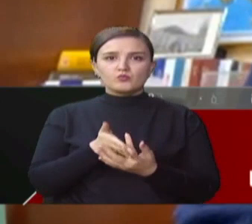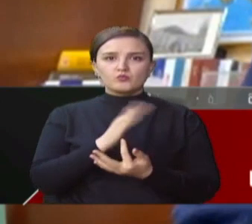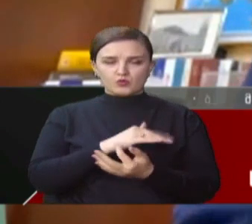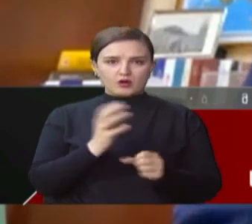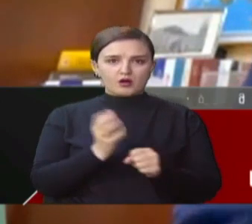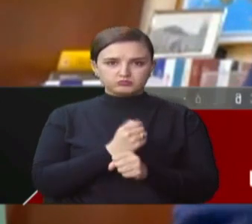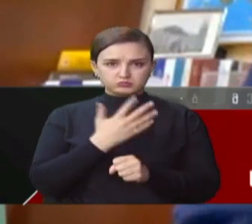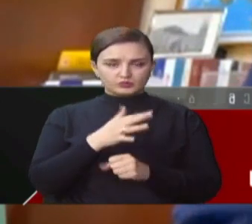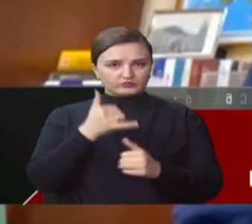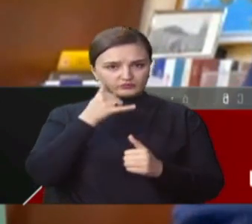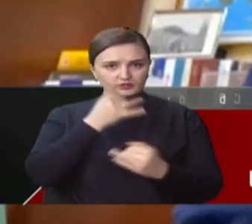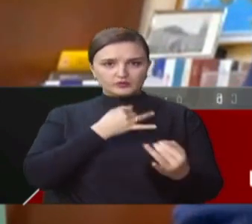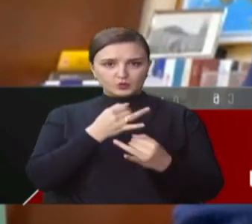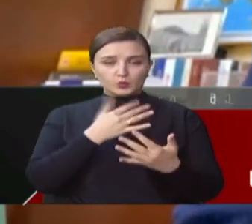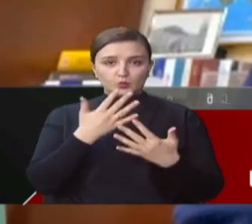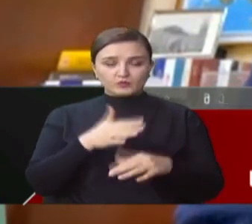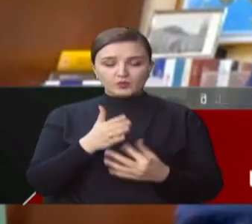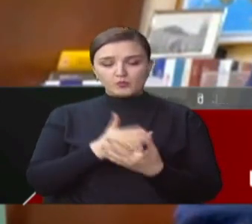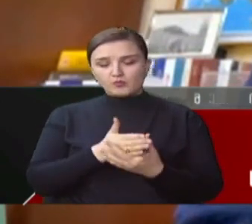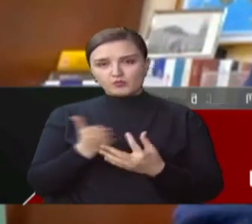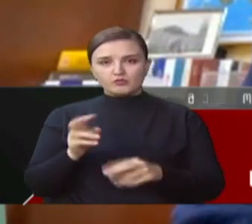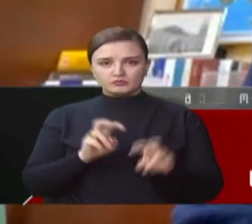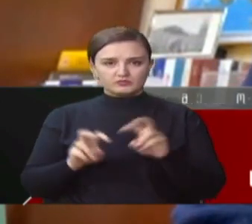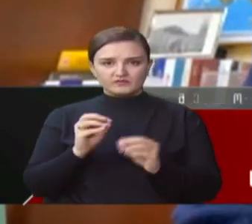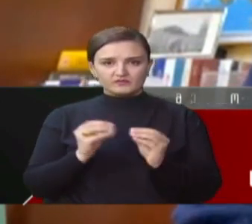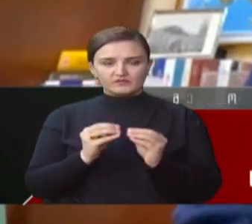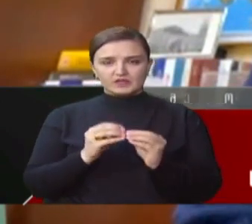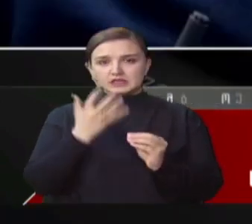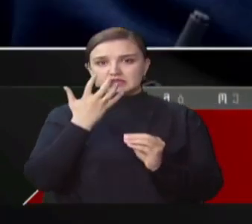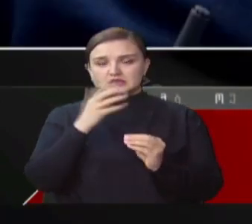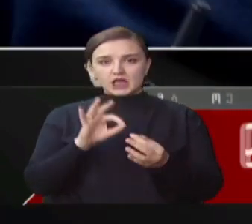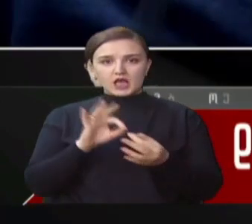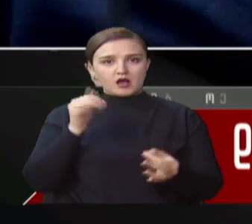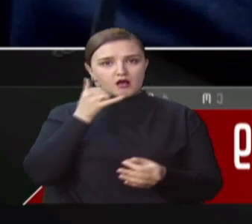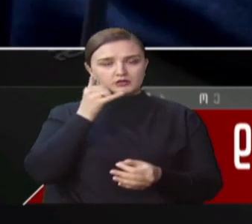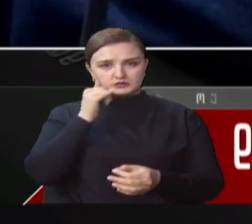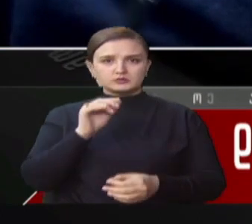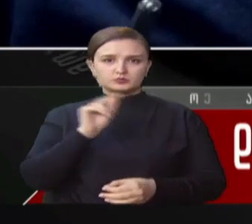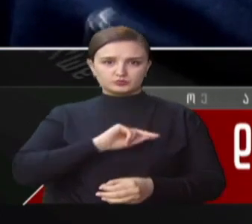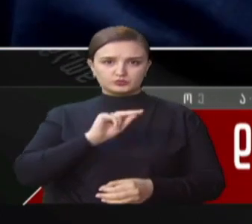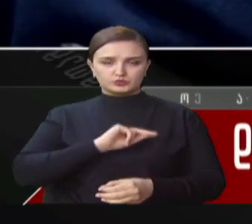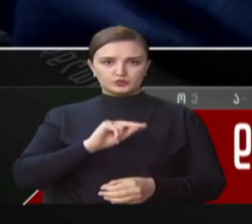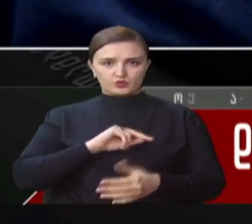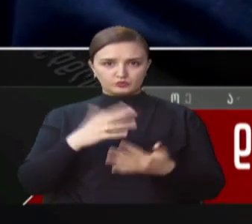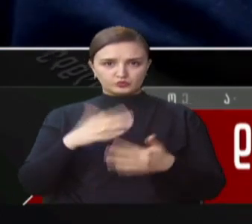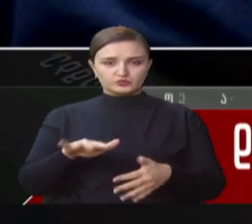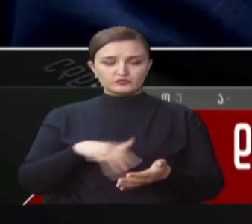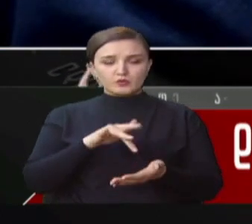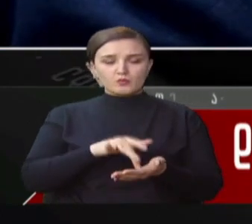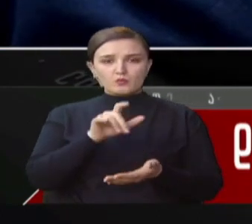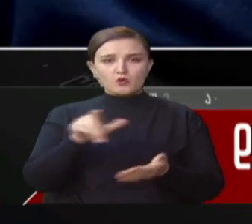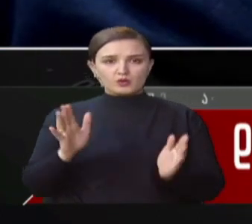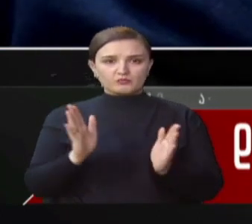კონტაქტზე, ვაგრძელებთ ძიებას, ვინაიდან ცხელი ხაზი ძალიან წარმატებით მუშაობს. Ჩვენ მიმართავთ ჩვენს მოქალაქეებს